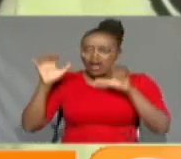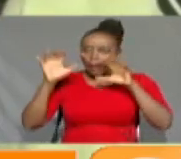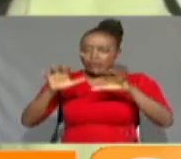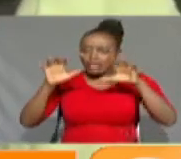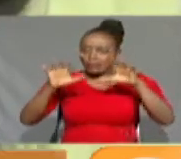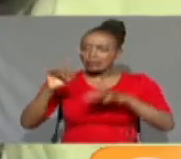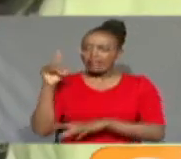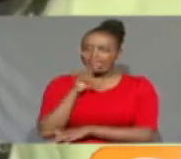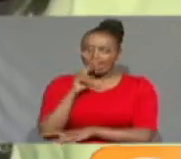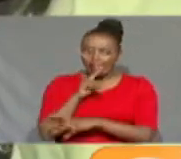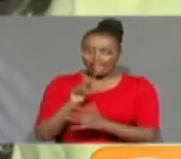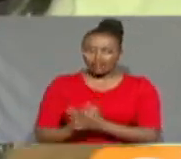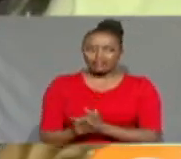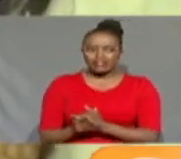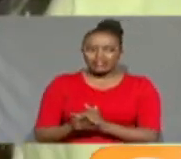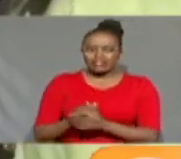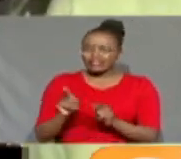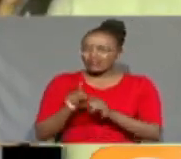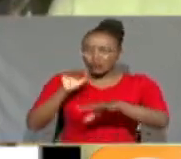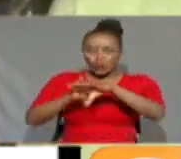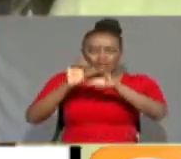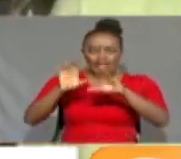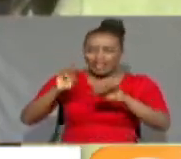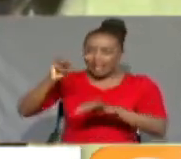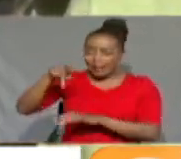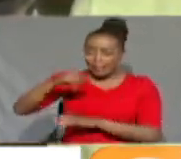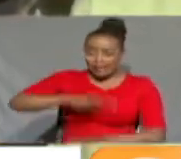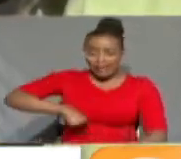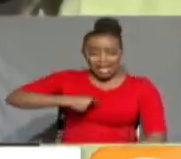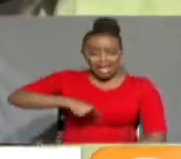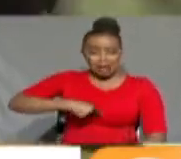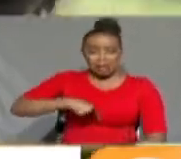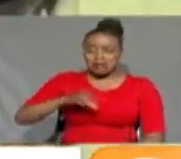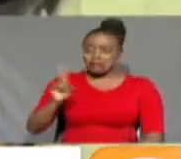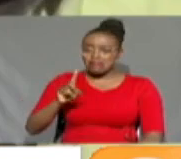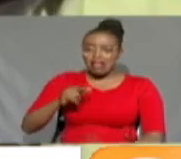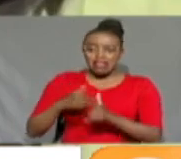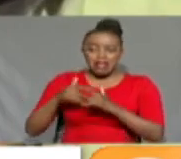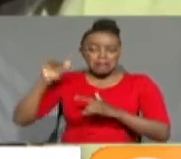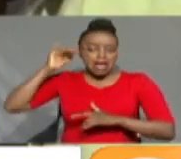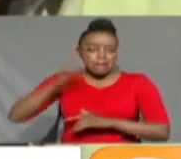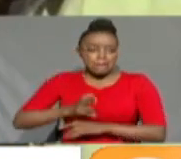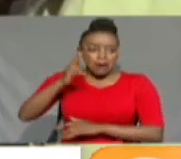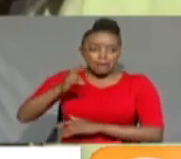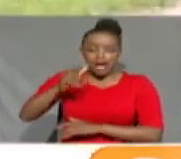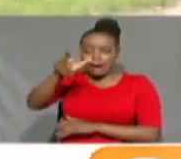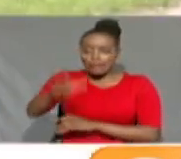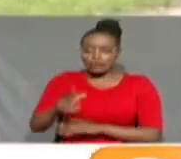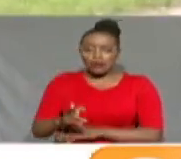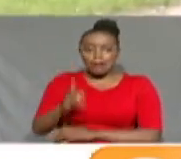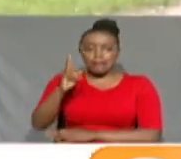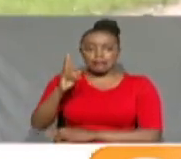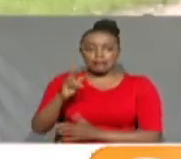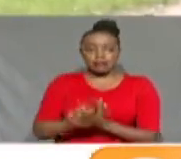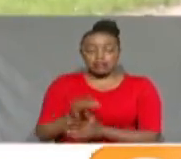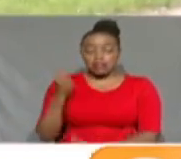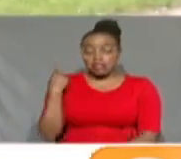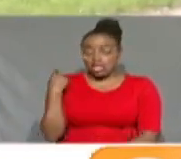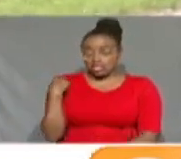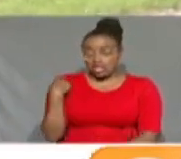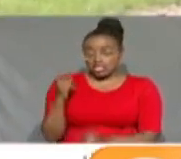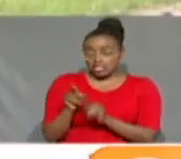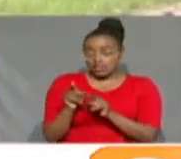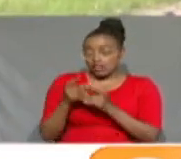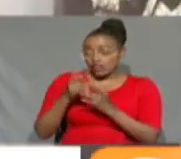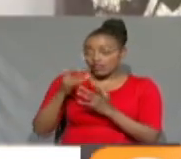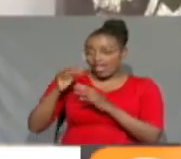yote kabisa kabisa, ambayo hiyo si sawa kabisa kama mbunge wa Malindi. Kidogo nasikia tu risasi mtu amekula risasi. Tukio ya jana yakikashifiwa